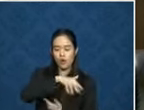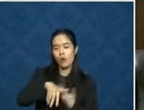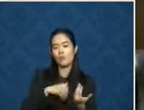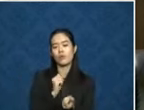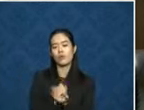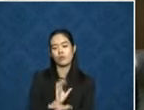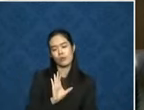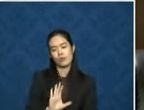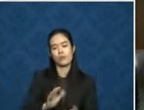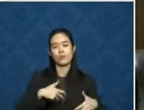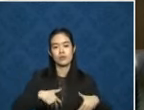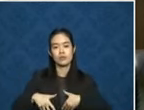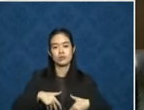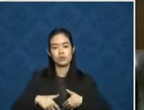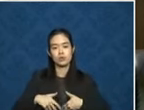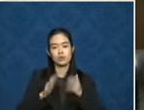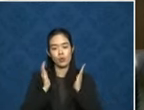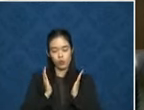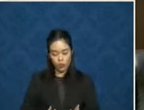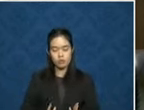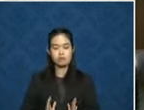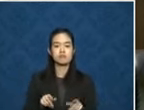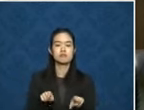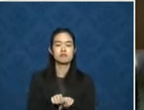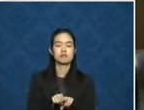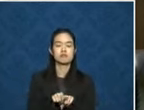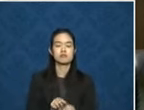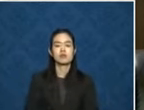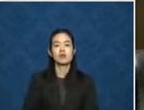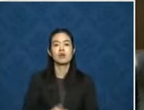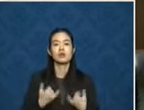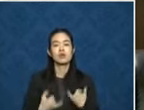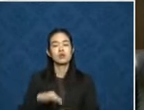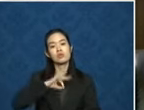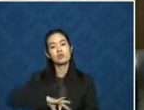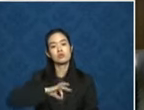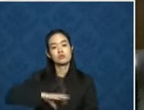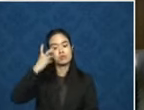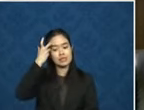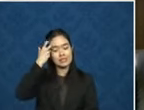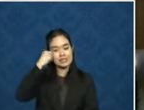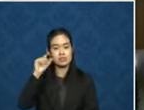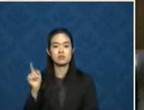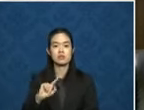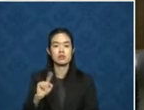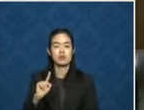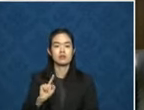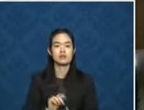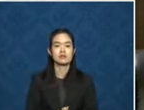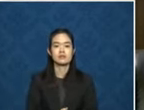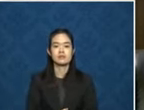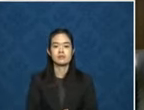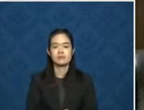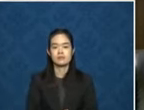ญจริงๆประเด็นหนึ่งที่มีคนกังวลมากๆนะครับก็คือเรื่องว่